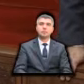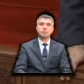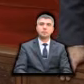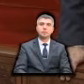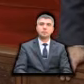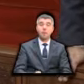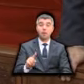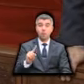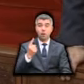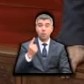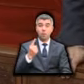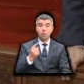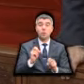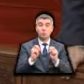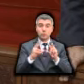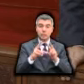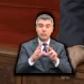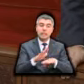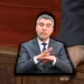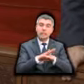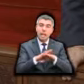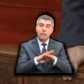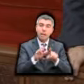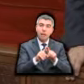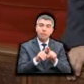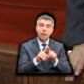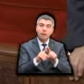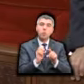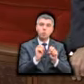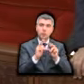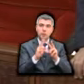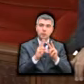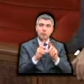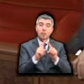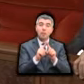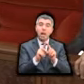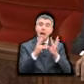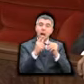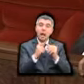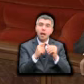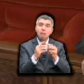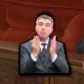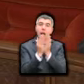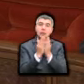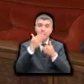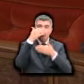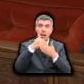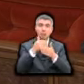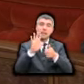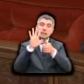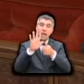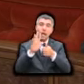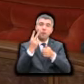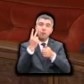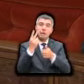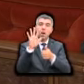اولا كاين هناك نجاح هذه السياسه وغنعطي رقم. الان في المدارس المغربيه كاين 6145